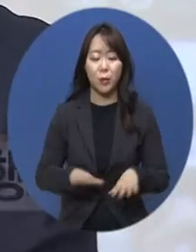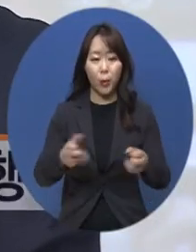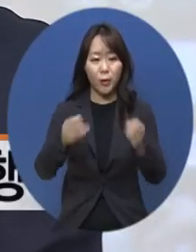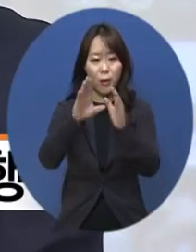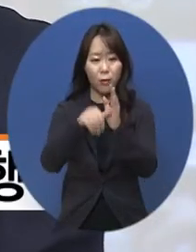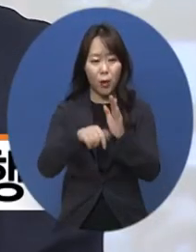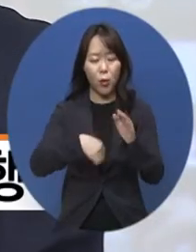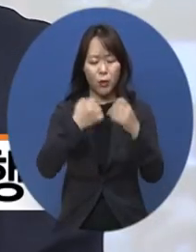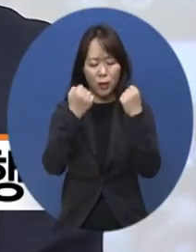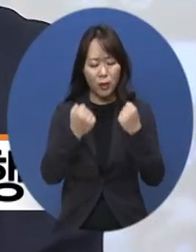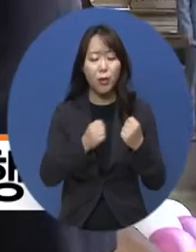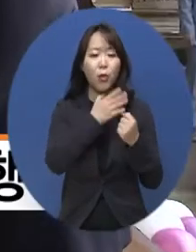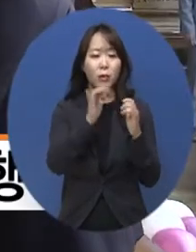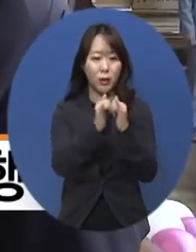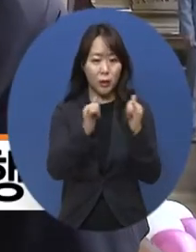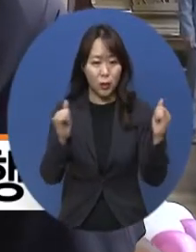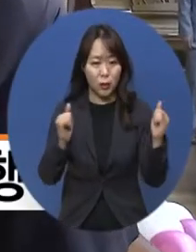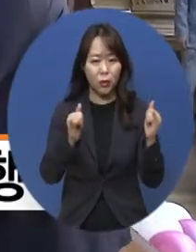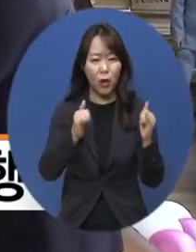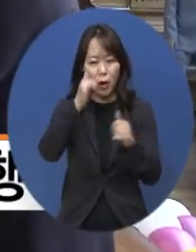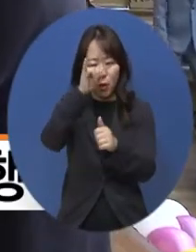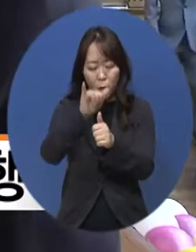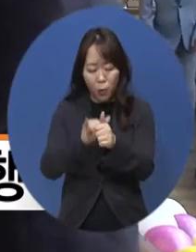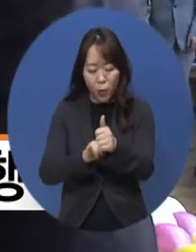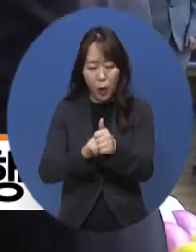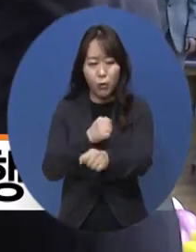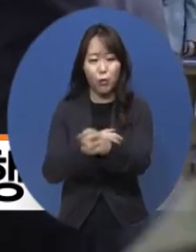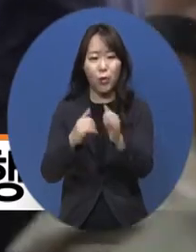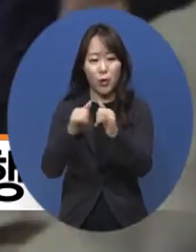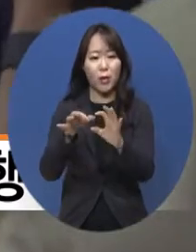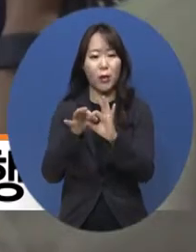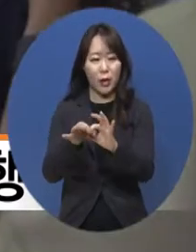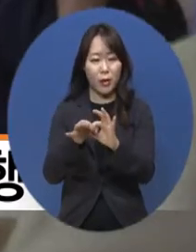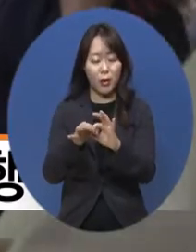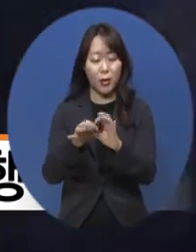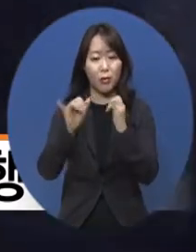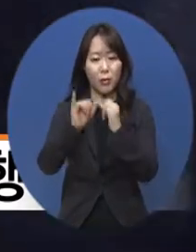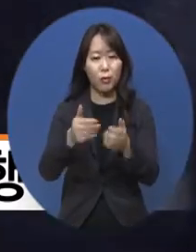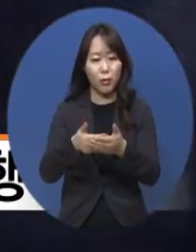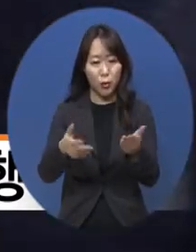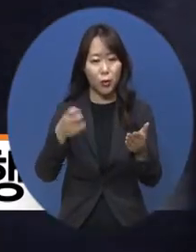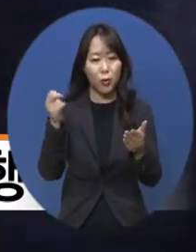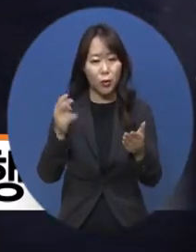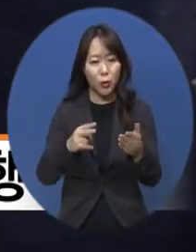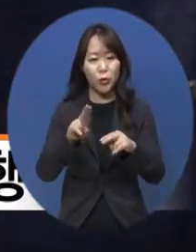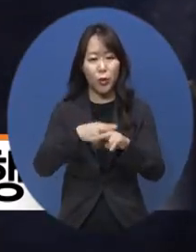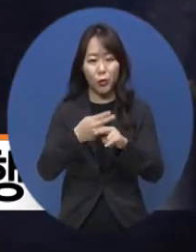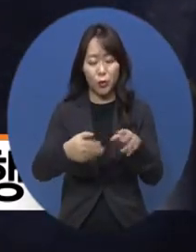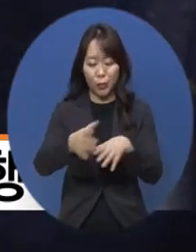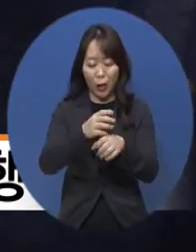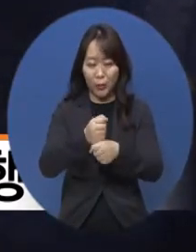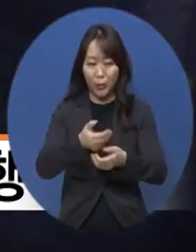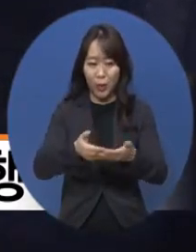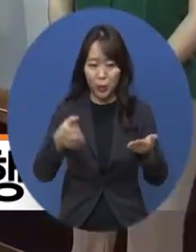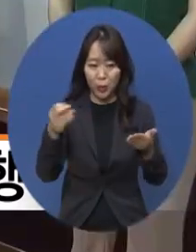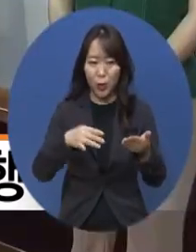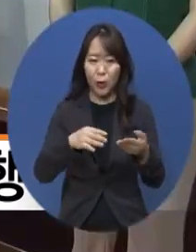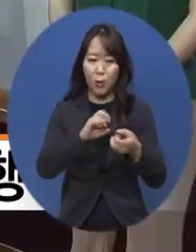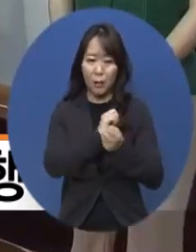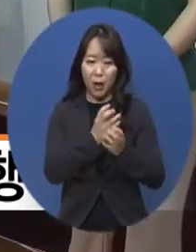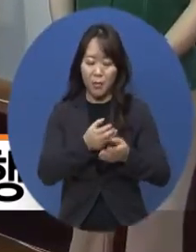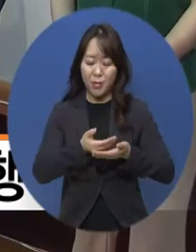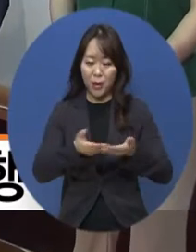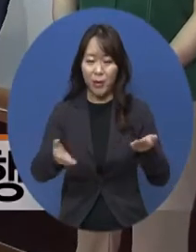행사는 홀로 계신 어르신들과 효행 유공자를 대상으로 효 행 자 표창수여 선물꾸러미 층 전과 카네이션